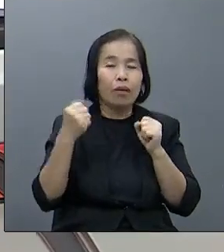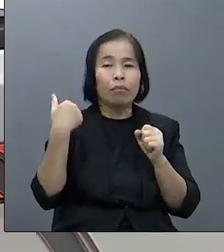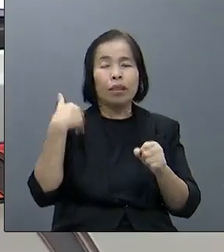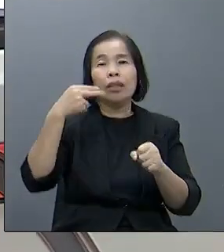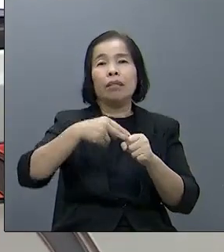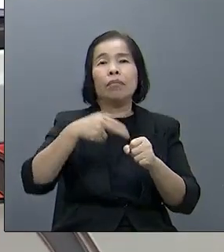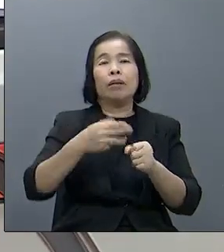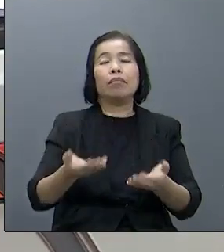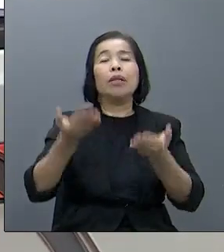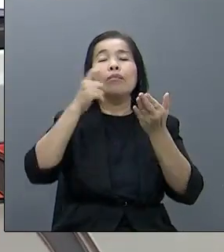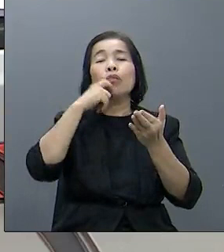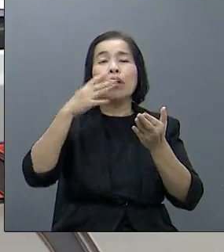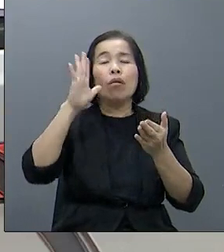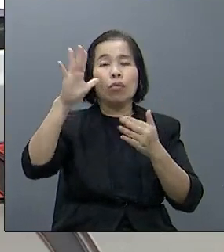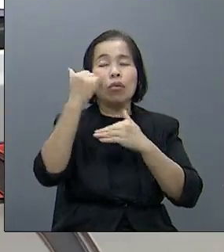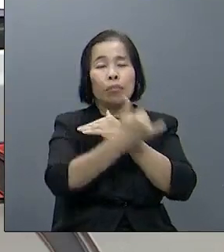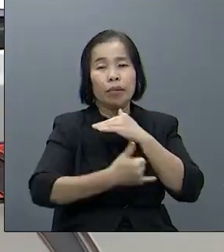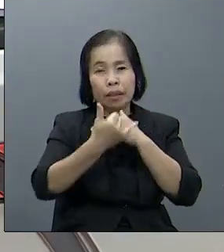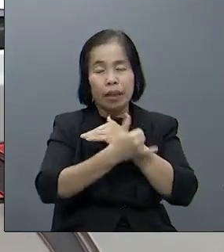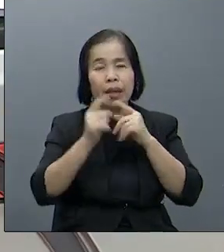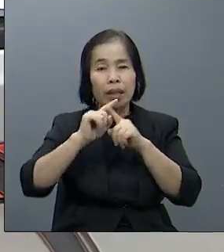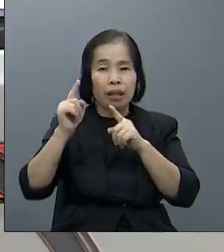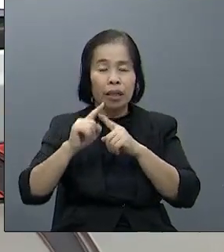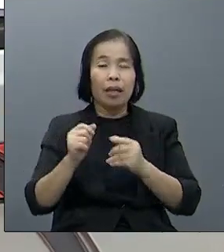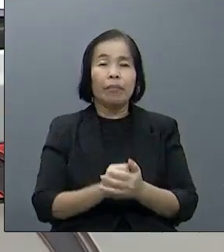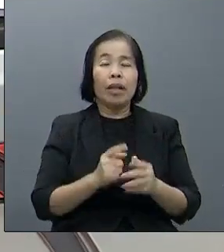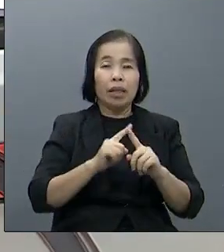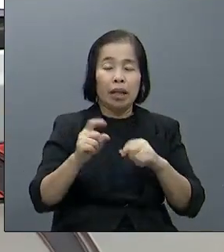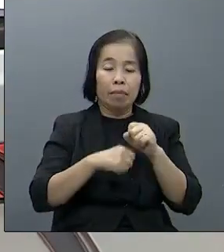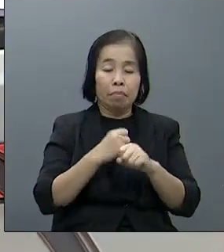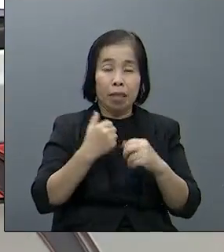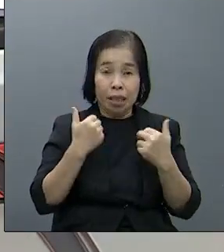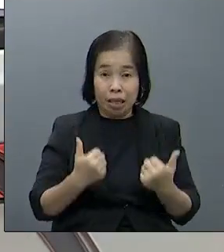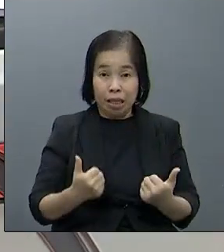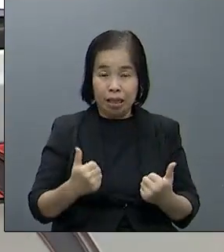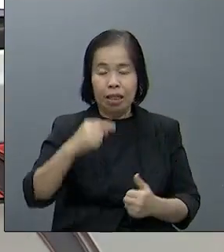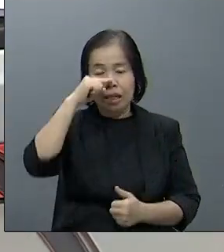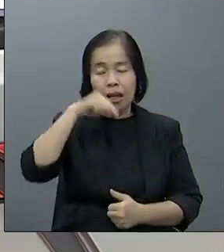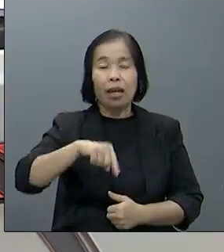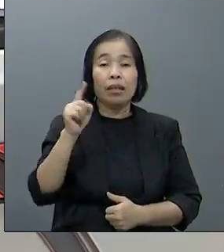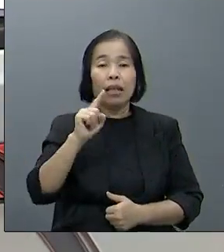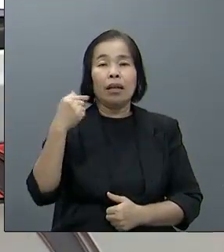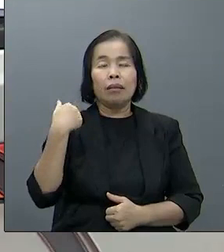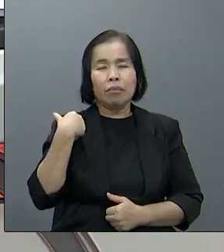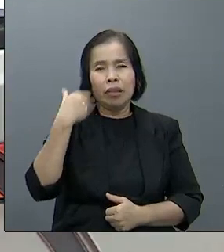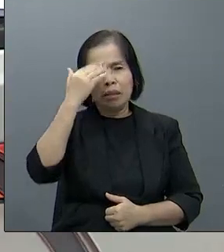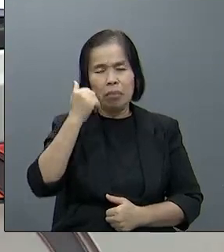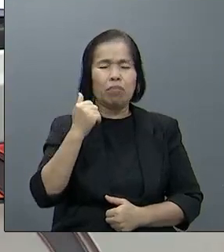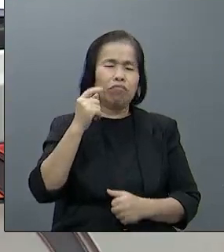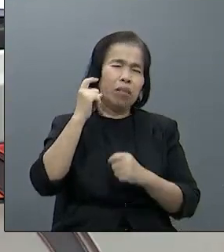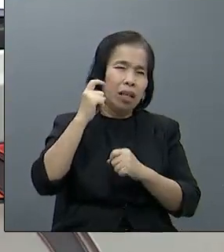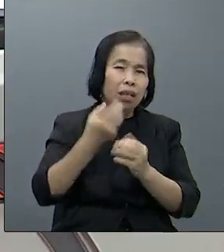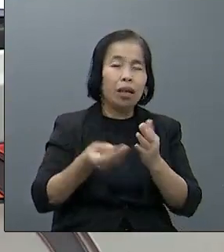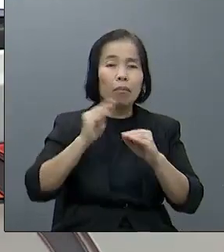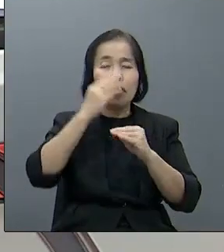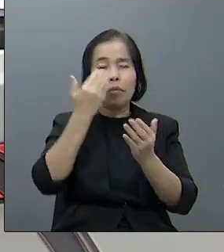เพิ่มสูงขึ้นอยู่แล้วนะคะทั้งก๊าซทั้งน้ำมันด้วยนะคะแต่ทีนี้พอมานูในบ้านเราเนี่ยมันมีปัจจัยเสี่ยงที่เพิ่มมากขึ้นนั่นก็คือ